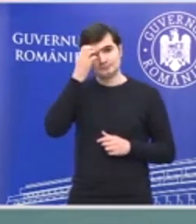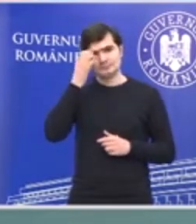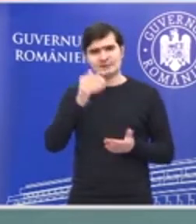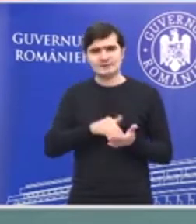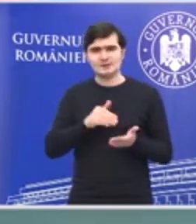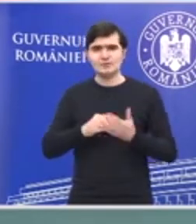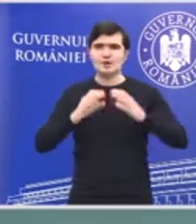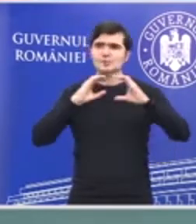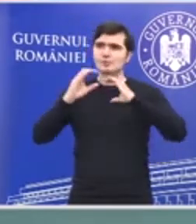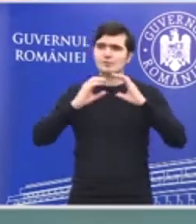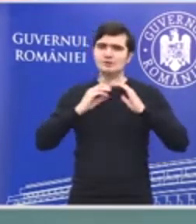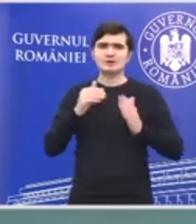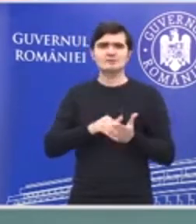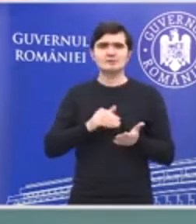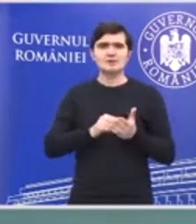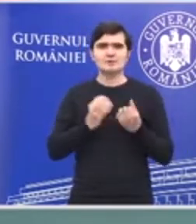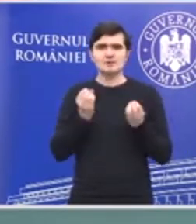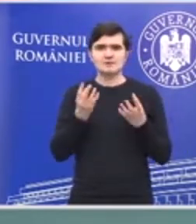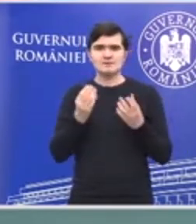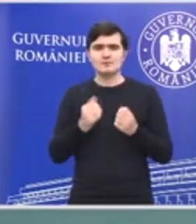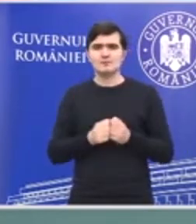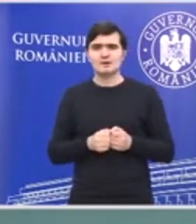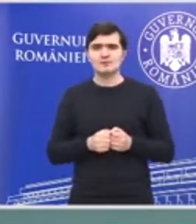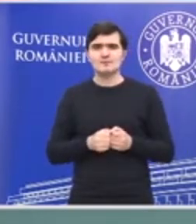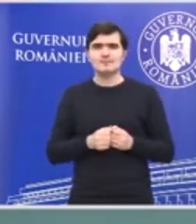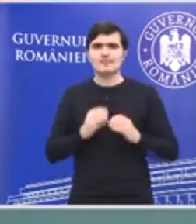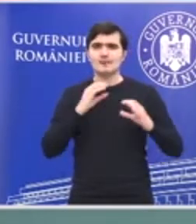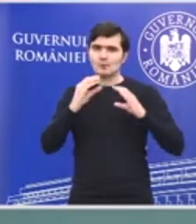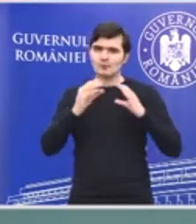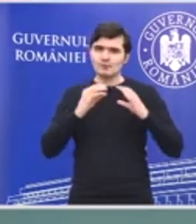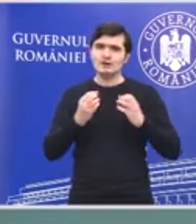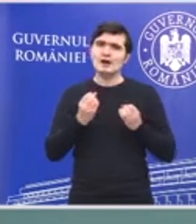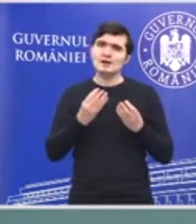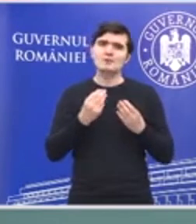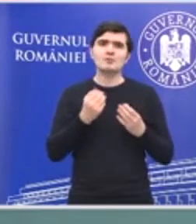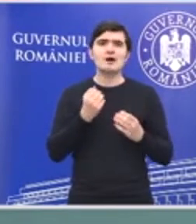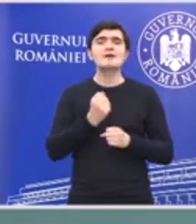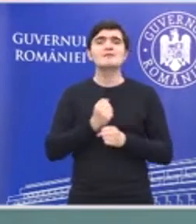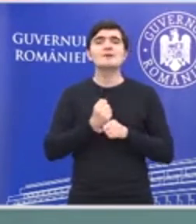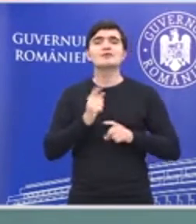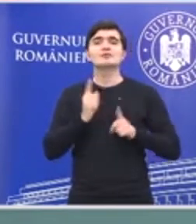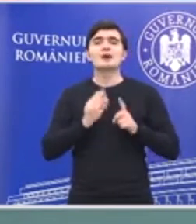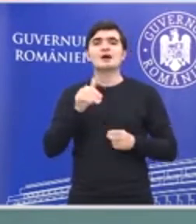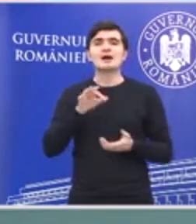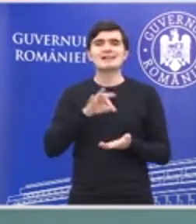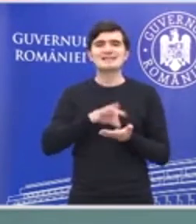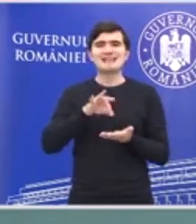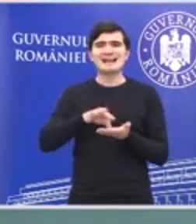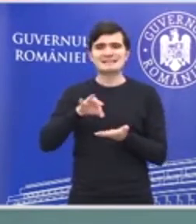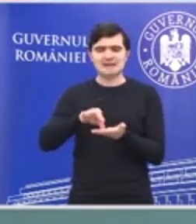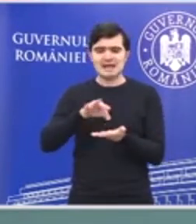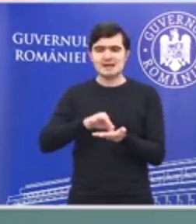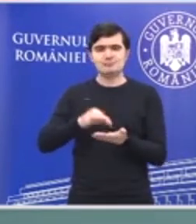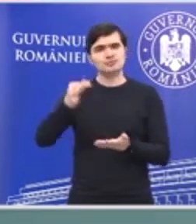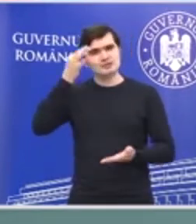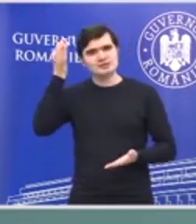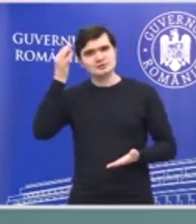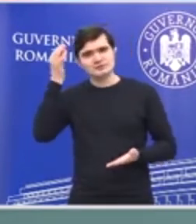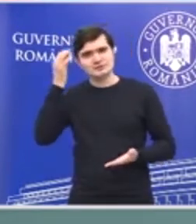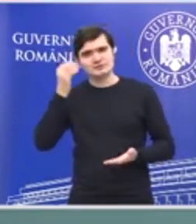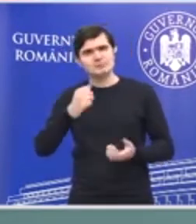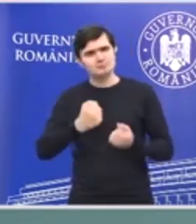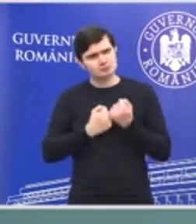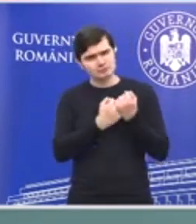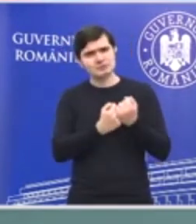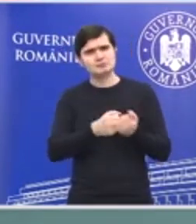comunicarea și informarea. Însă comunicare și informare faci atunci când ai date științifice robuste, susținute, validate de